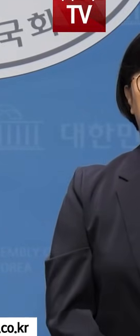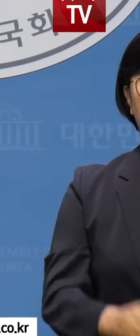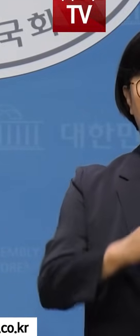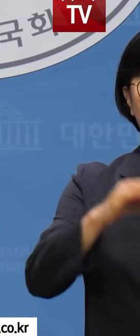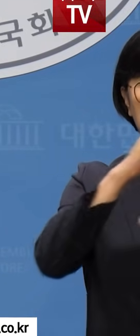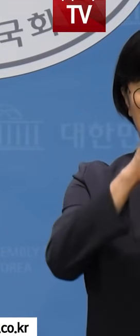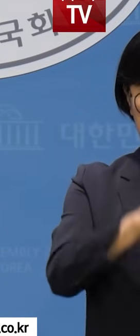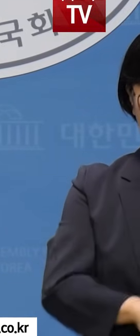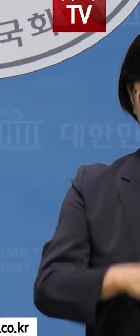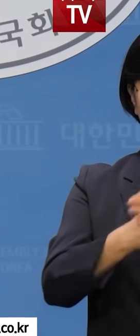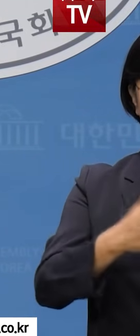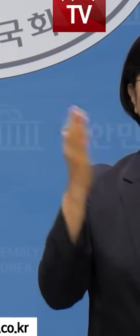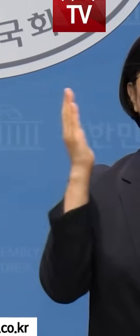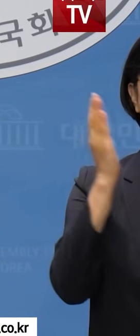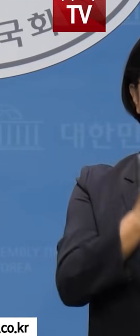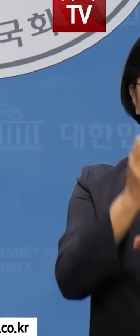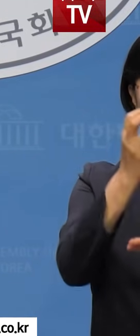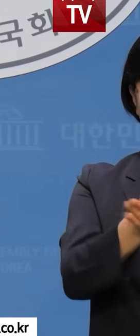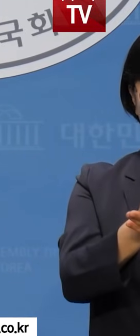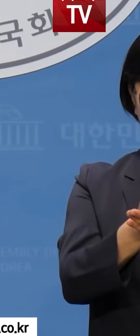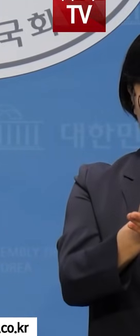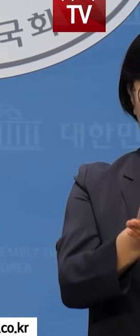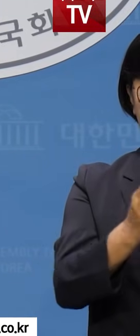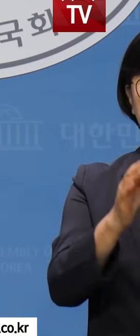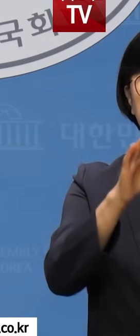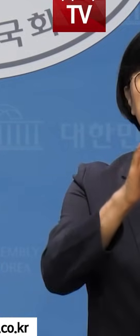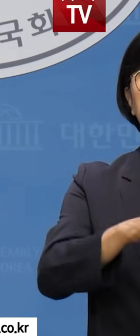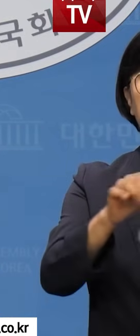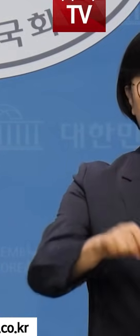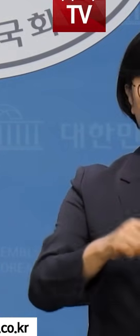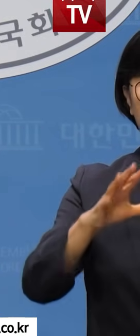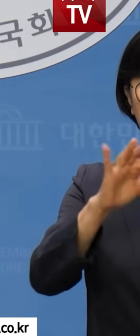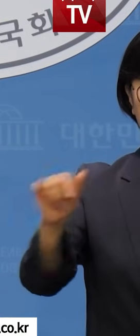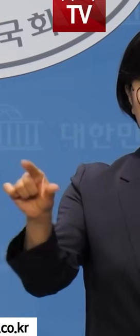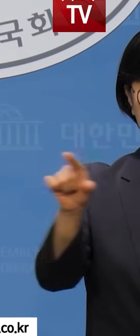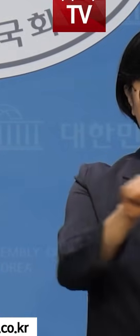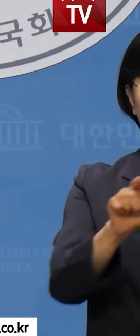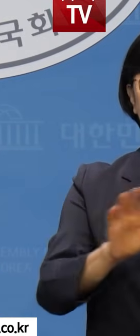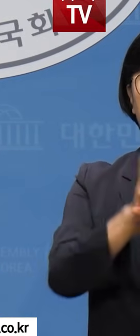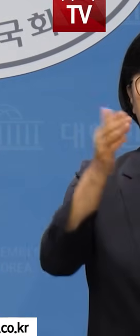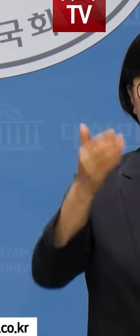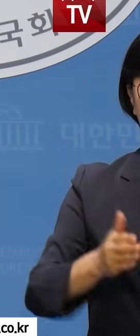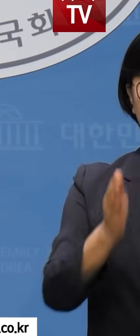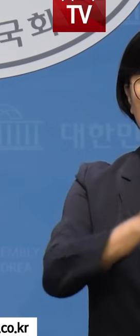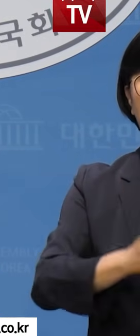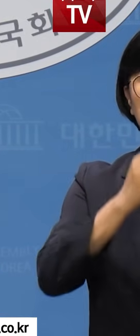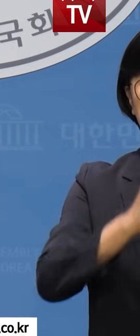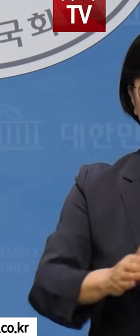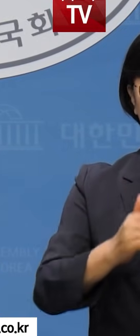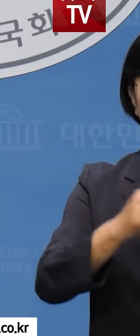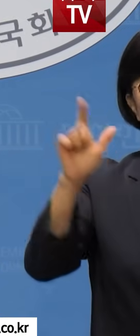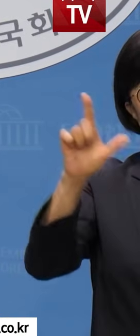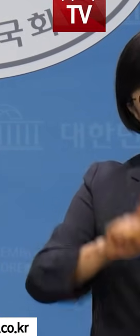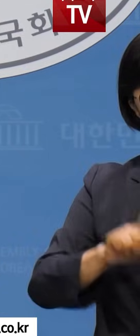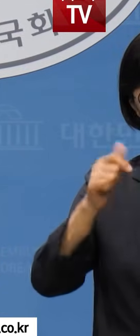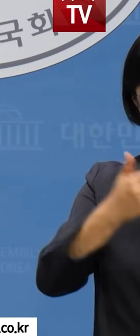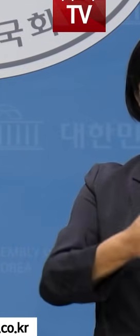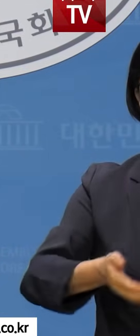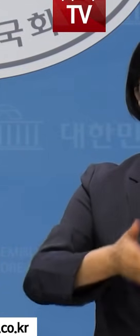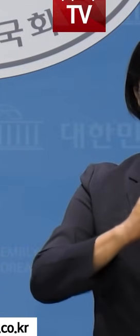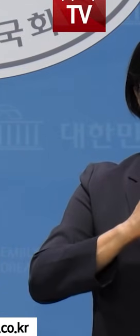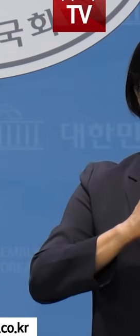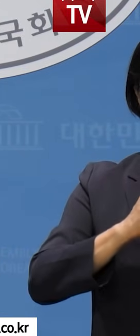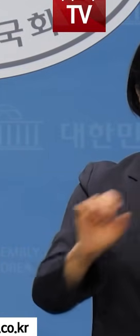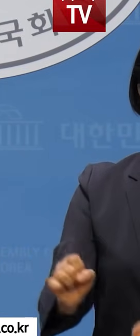공정과 상식에 부합하는 법 집행이 이루어지고 국민 앞에 신뢰와 사랑받는 공직자상을 정립하는 계기가 될